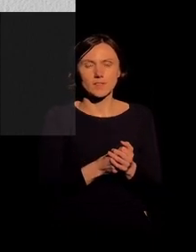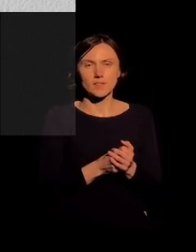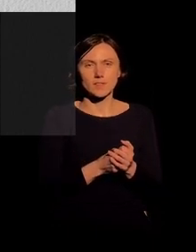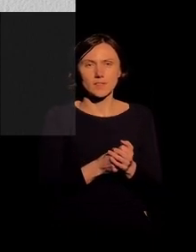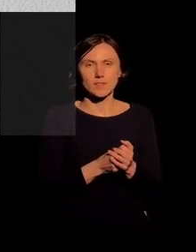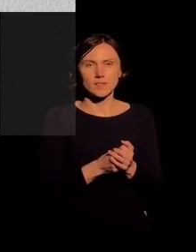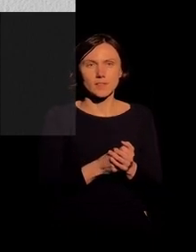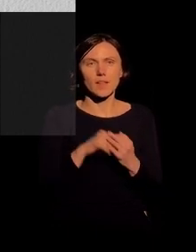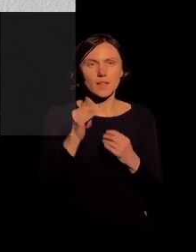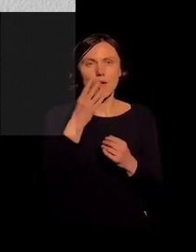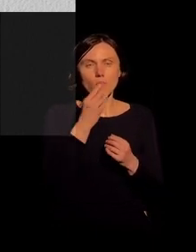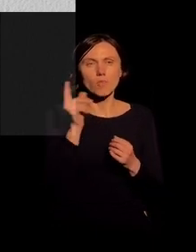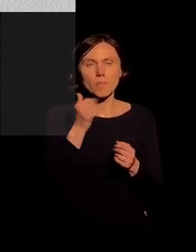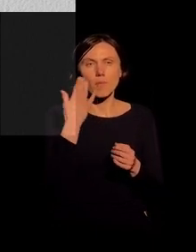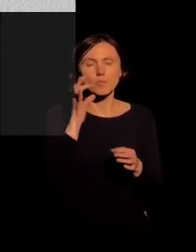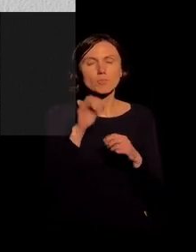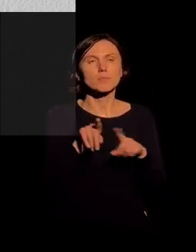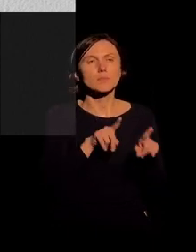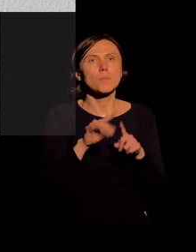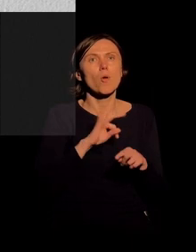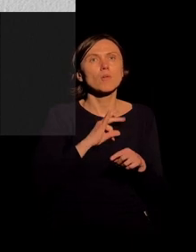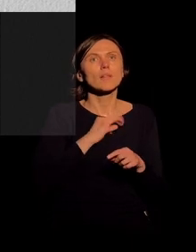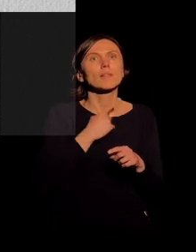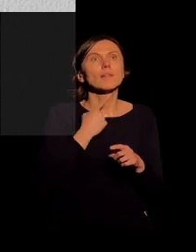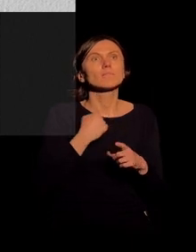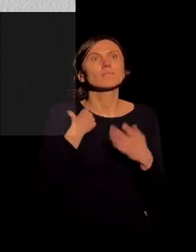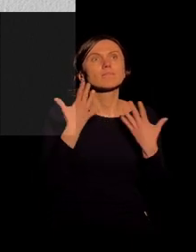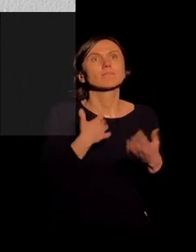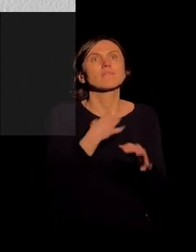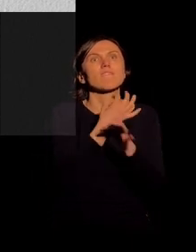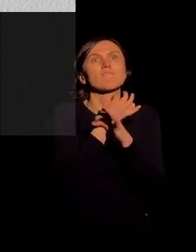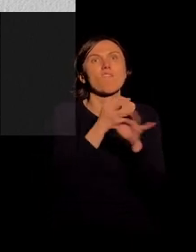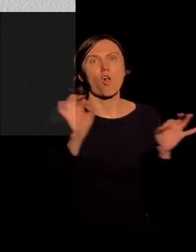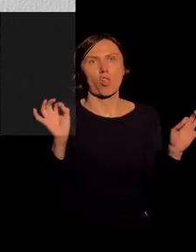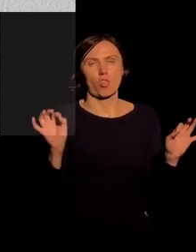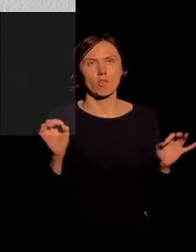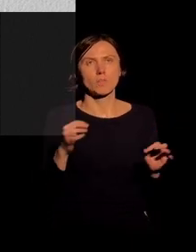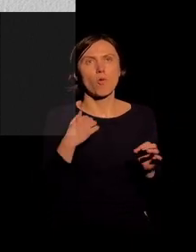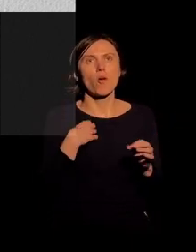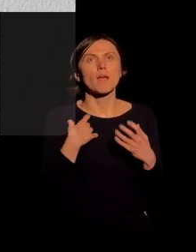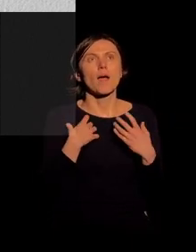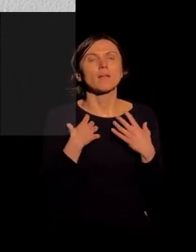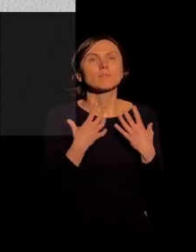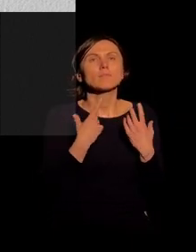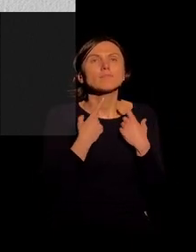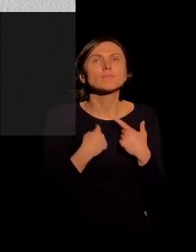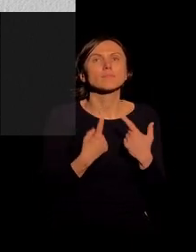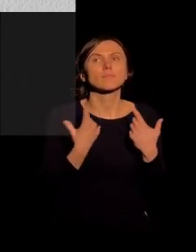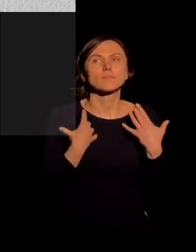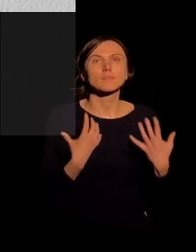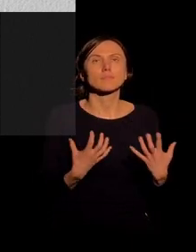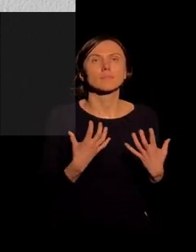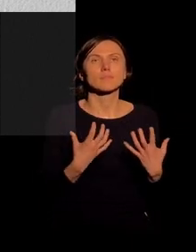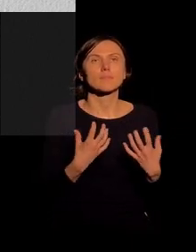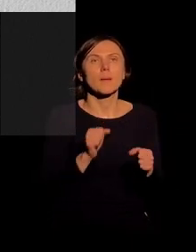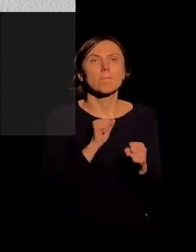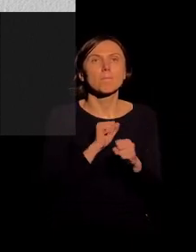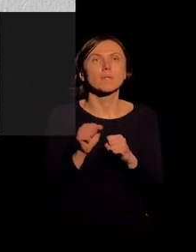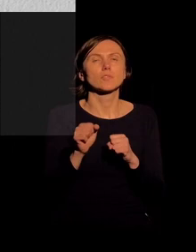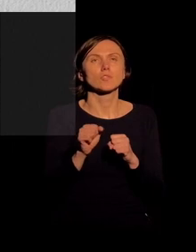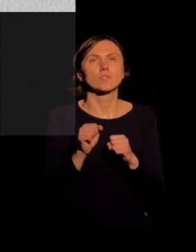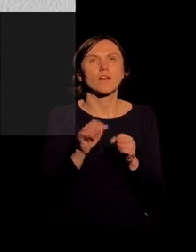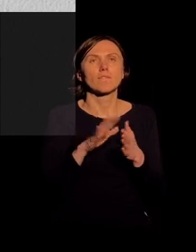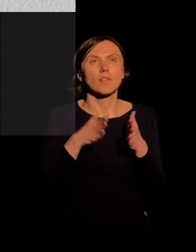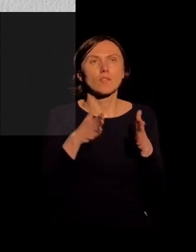ten obraz doskonale symbolizuje moją tęsknotę za wolnością. Moją tęsknotę za... za byciem w